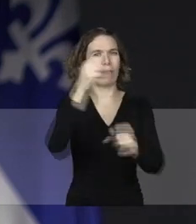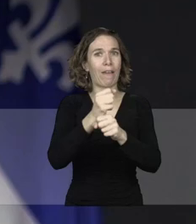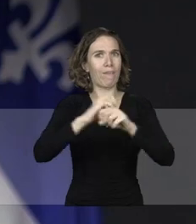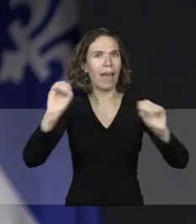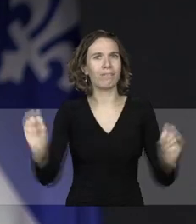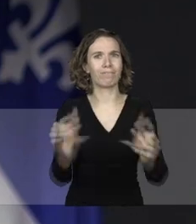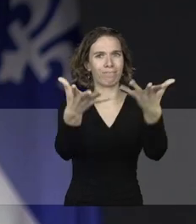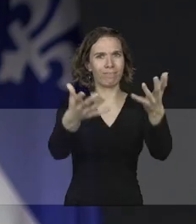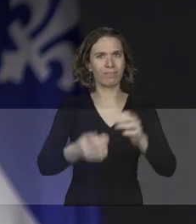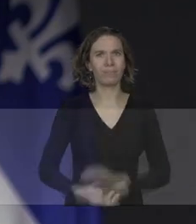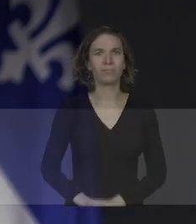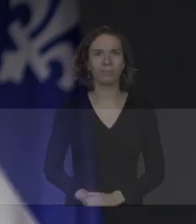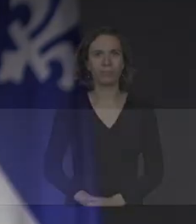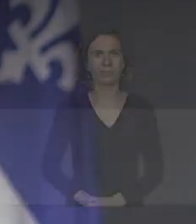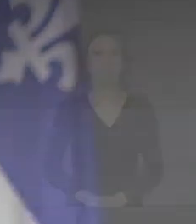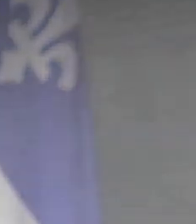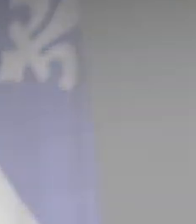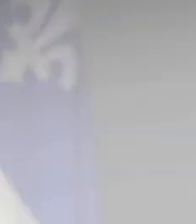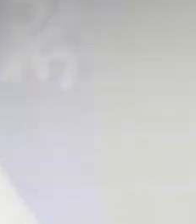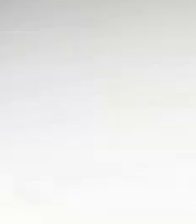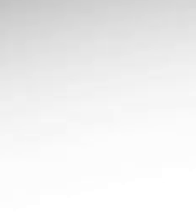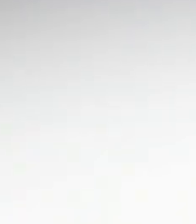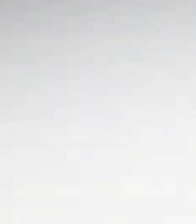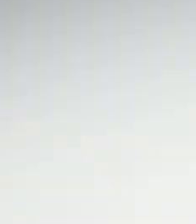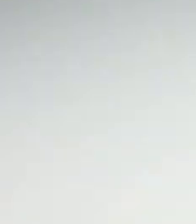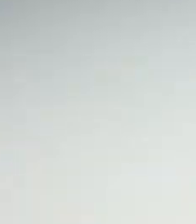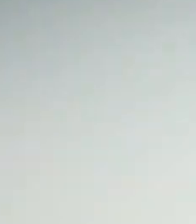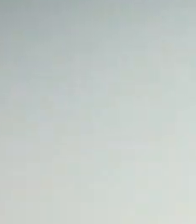Parti québécois c'est un vote pour